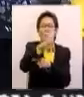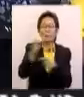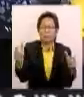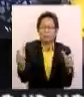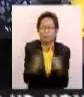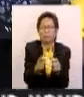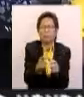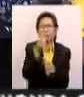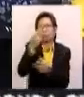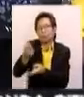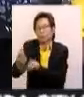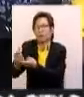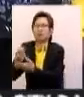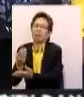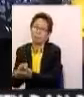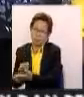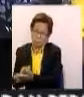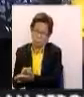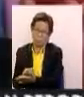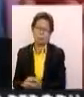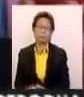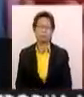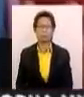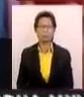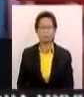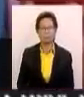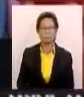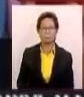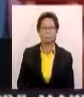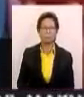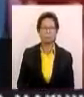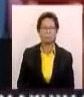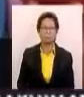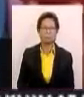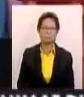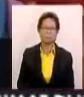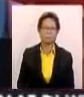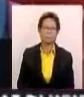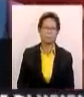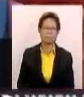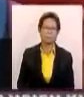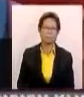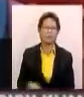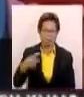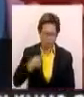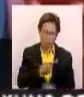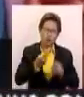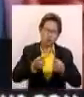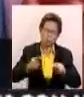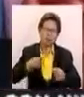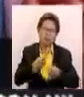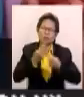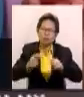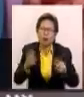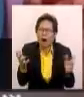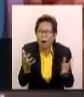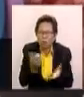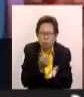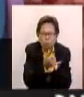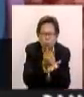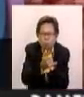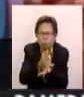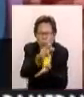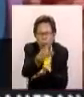mengurangkan kos yang ditanggung. Ini saya kira memang kita akan cuba dapatkan bagaimana nak tolong mereka-mereka